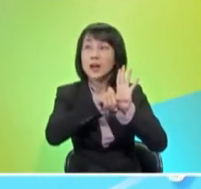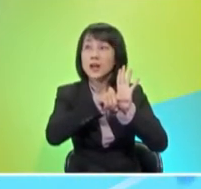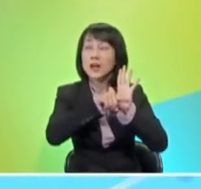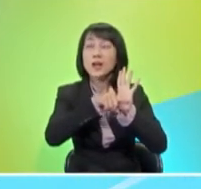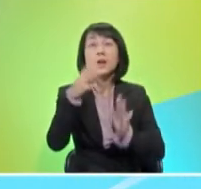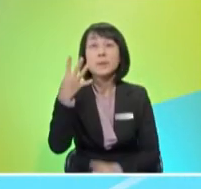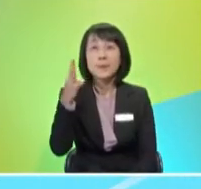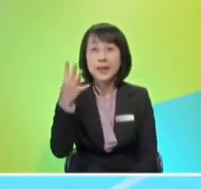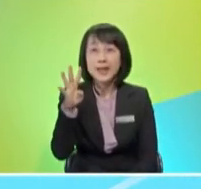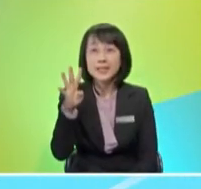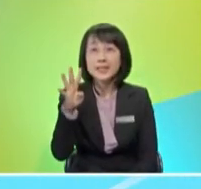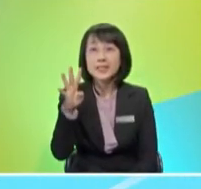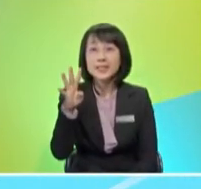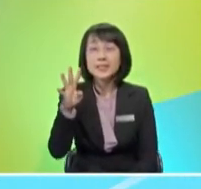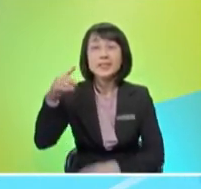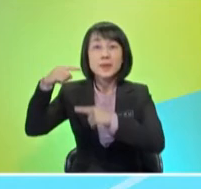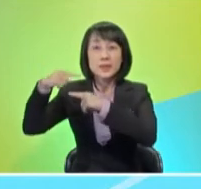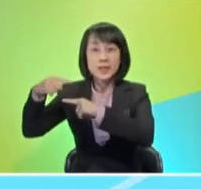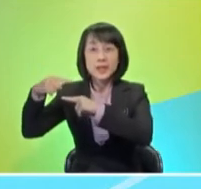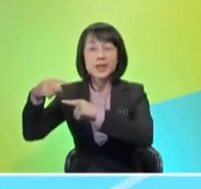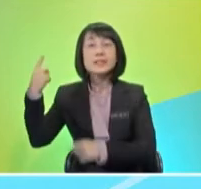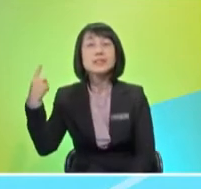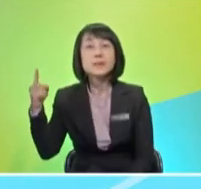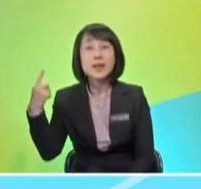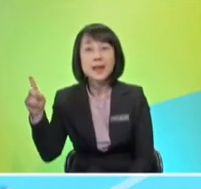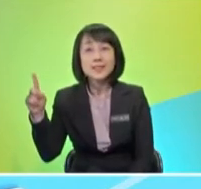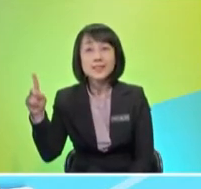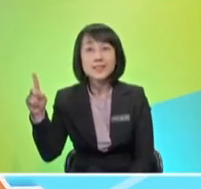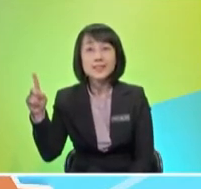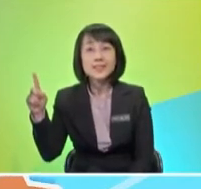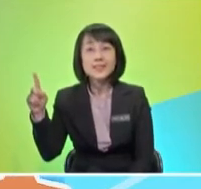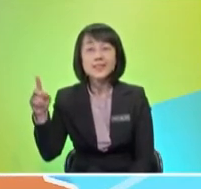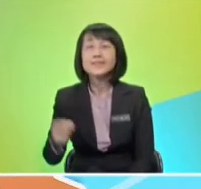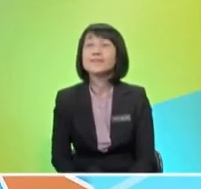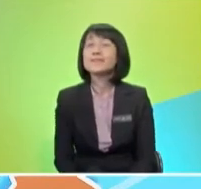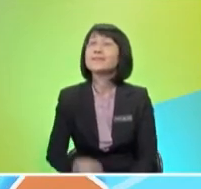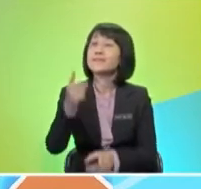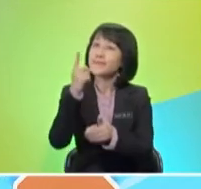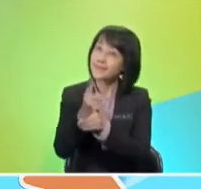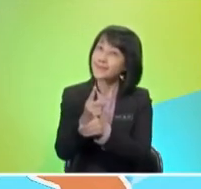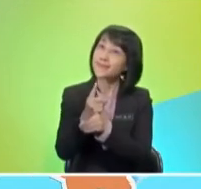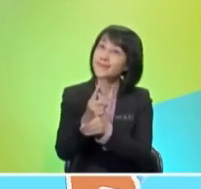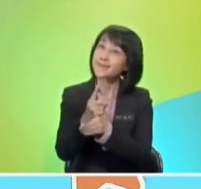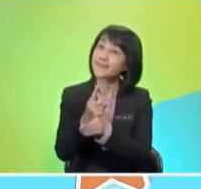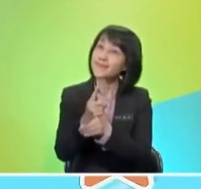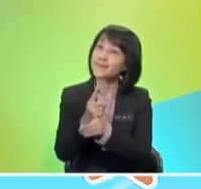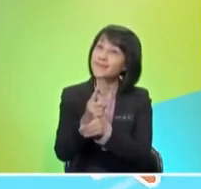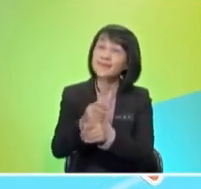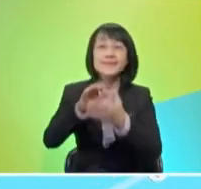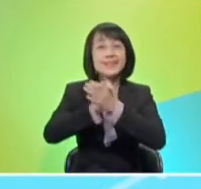14 sama dengan 11 = 11 Oke Betul Oke